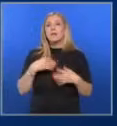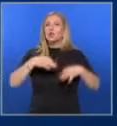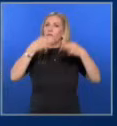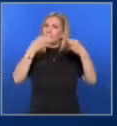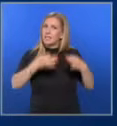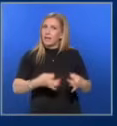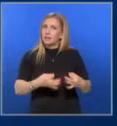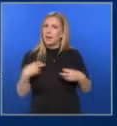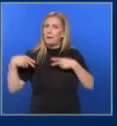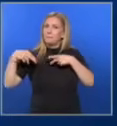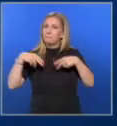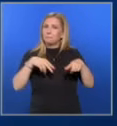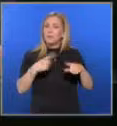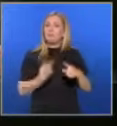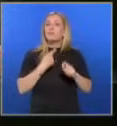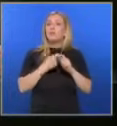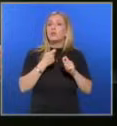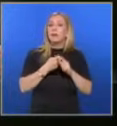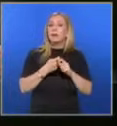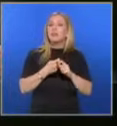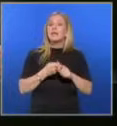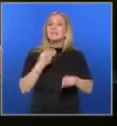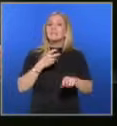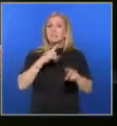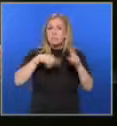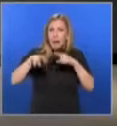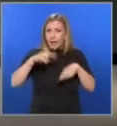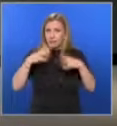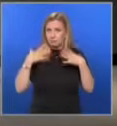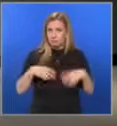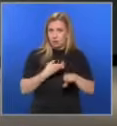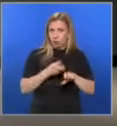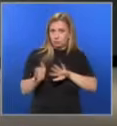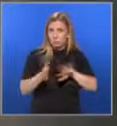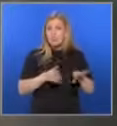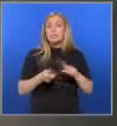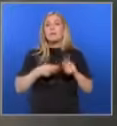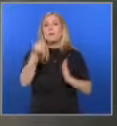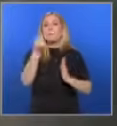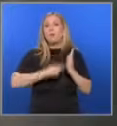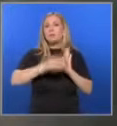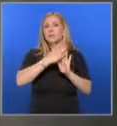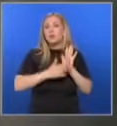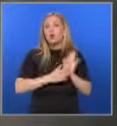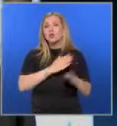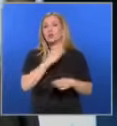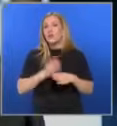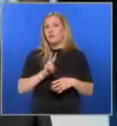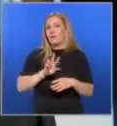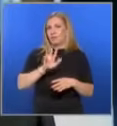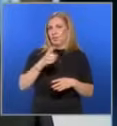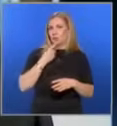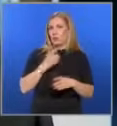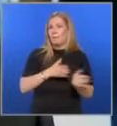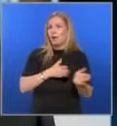Мбапе премина по надлежния ред. Първо направи задължителните медицински прегледи, а след това подписа своя контракт до 2029 година.